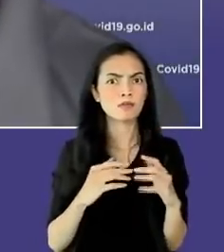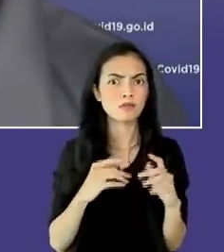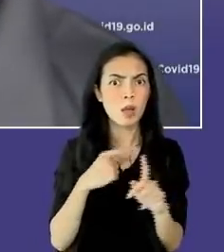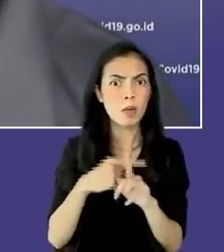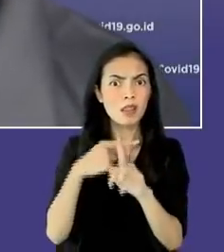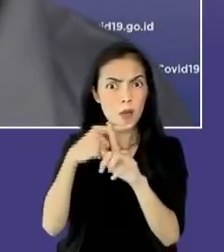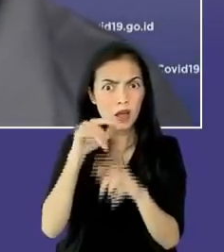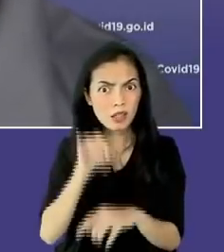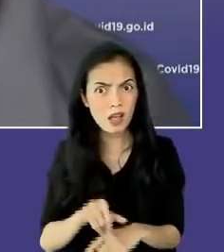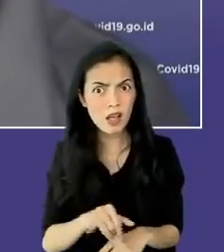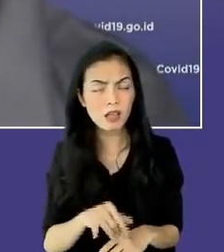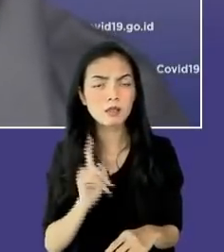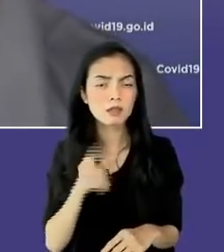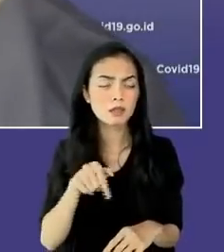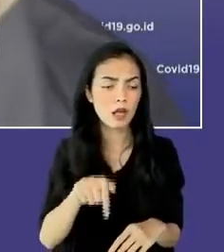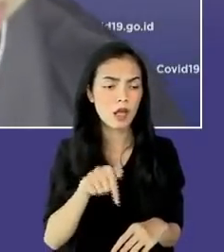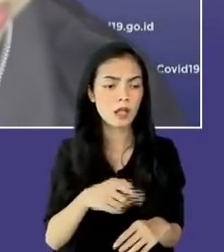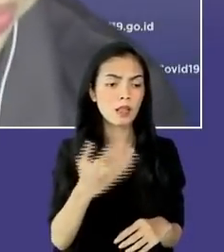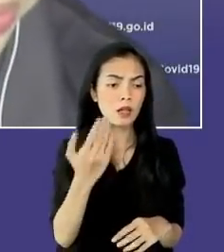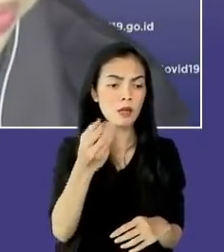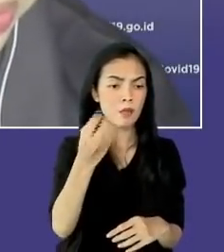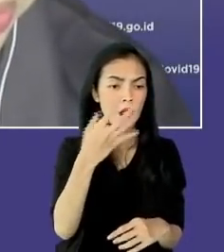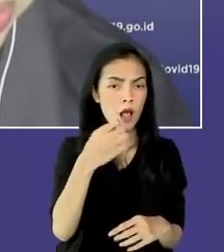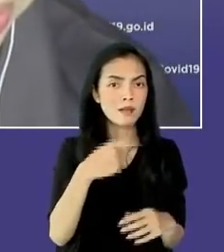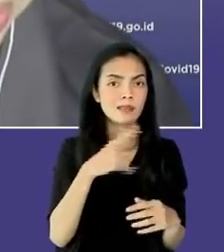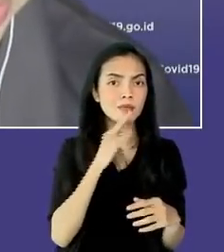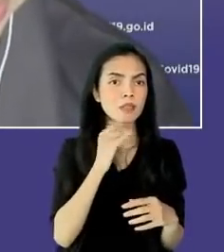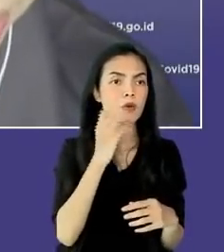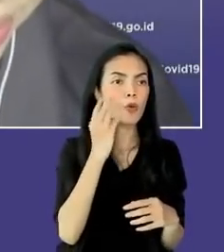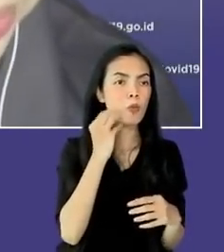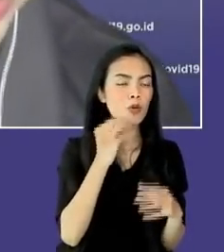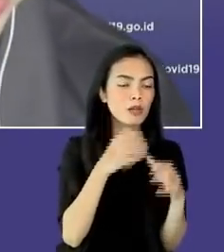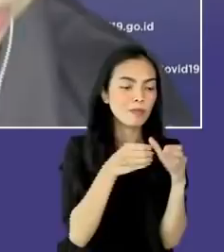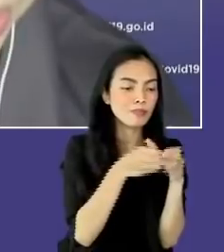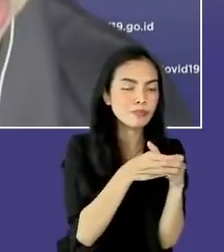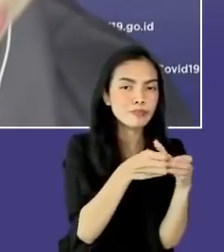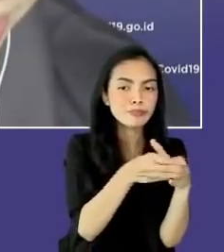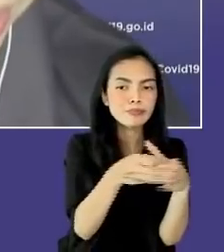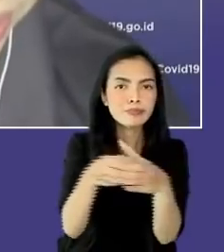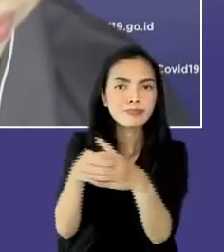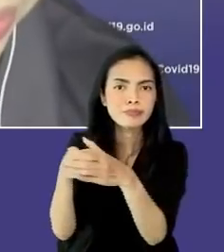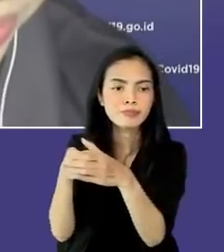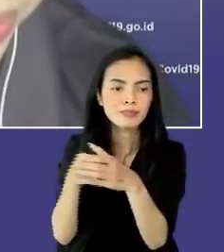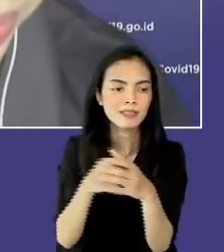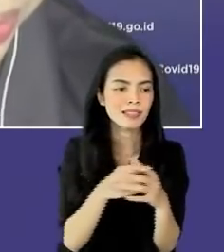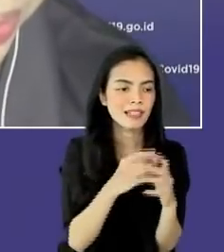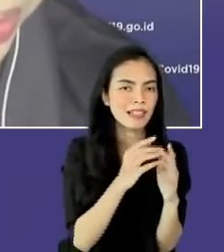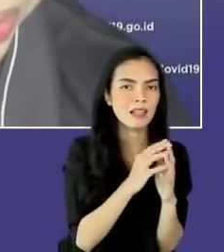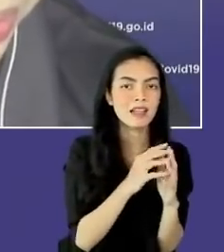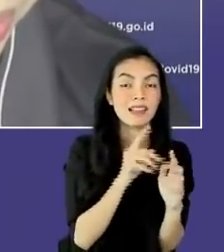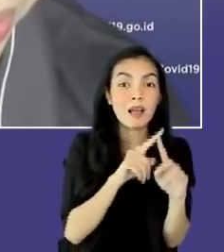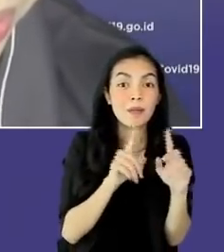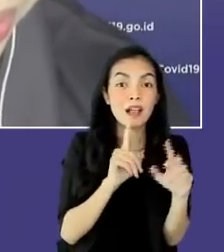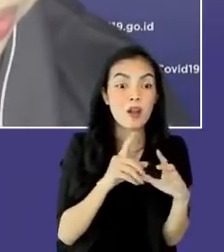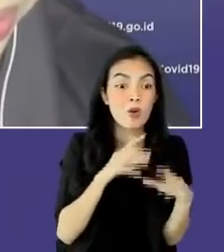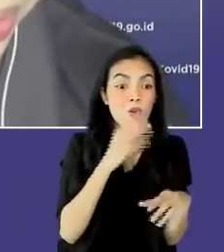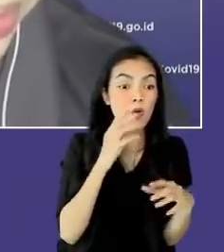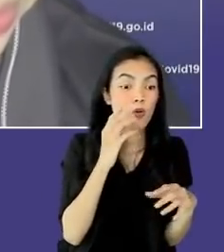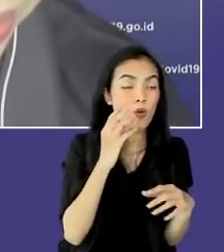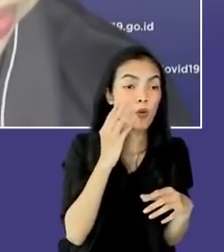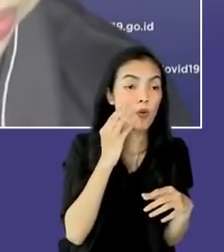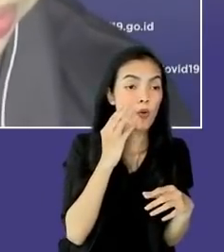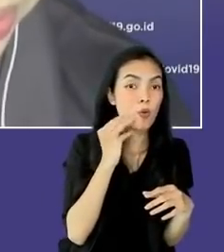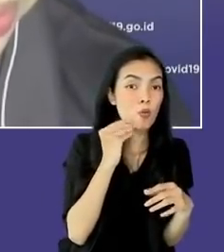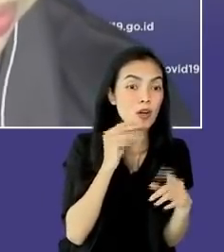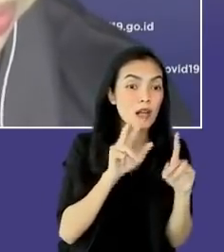peningkatan? Kan kalau sekarang ini Dokter Dewi memecahkannya kan sedikit-sedikit ya sebetulnya ya. Tapi kalau dijadikan satu kelompok anak begitu